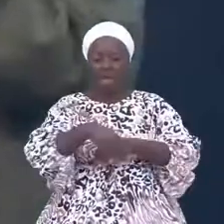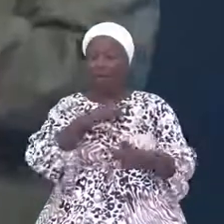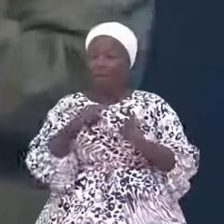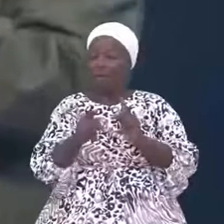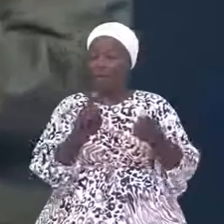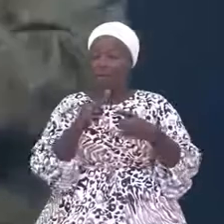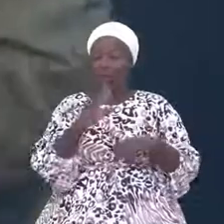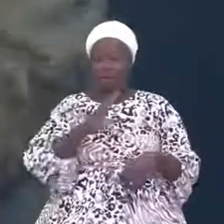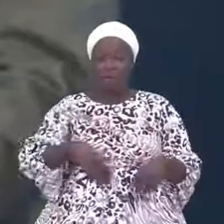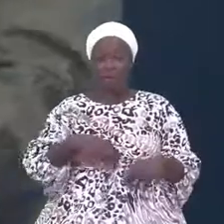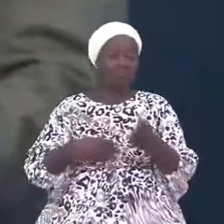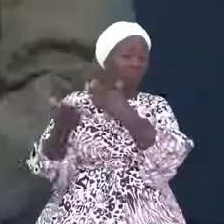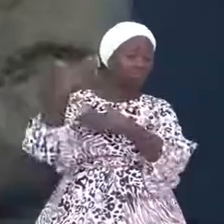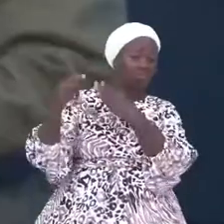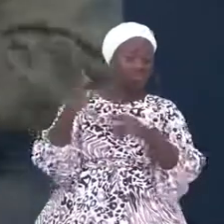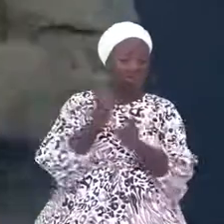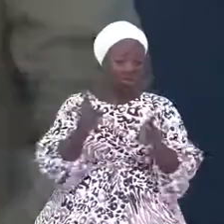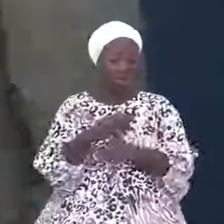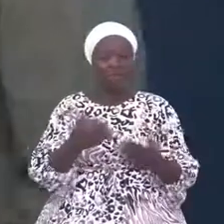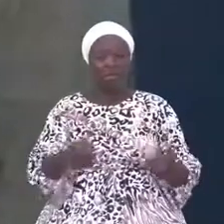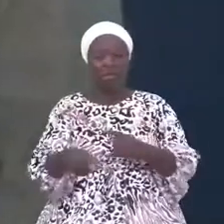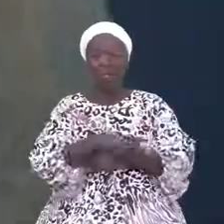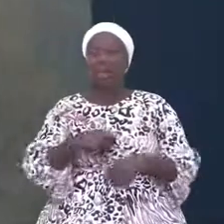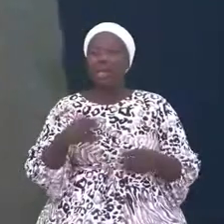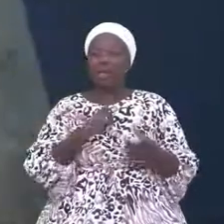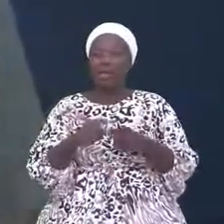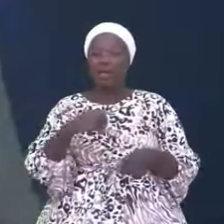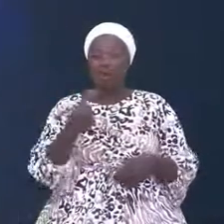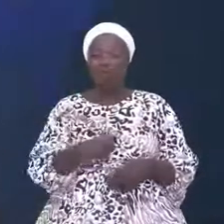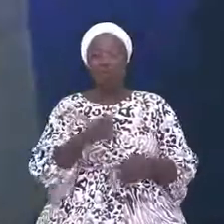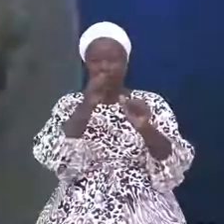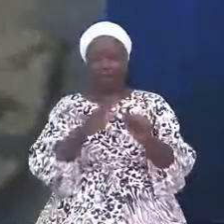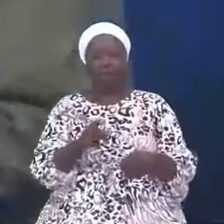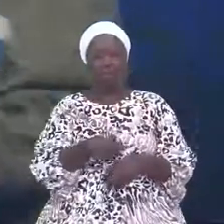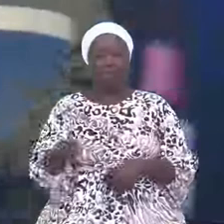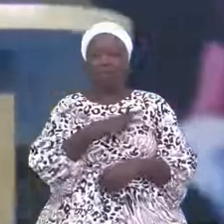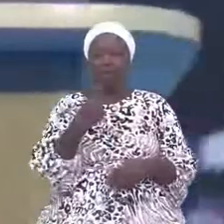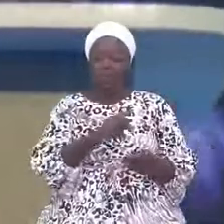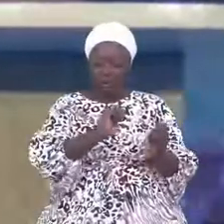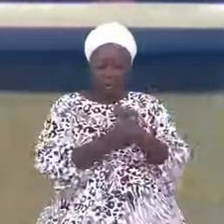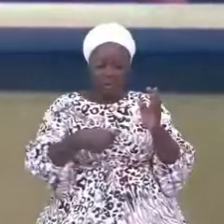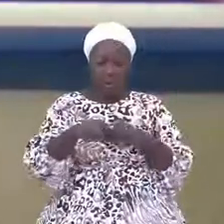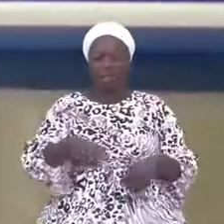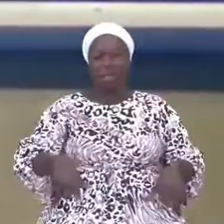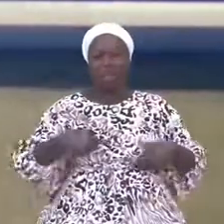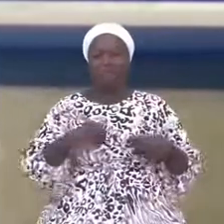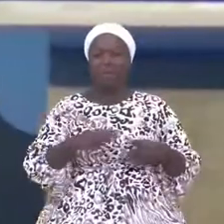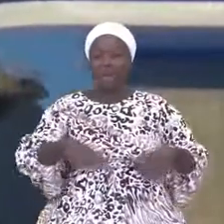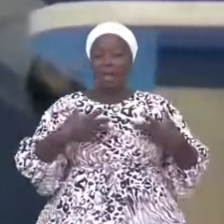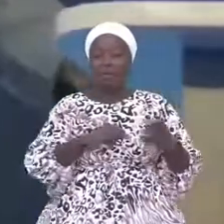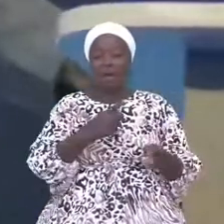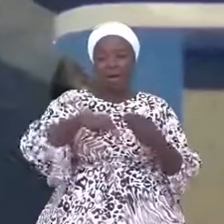à qui tu es venu ce soir. Et quand les gens sont venus à Christ, c'est comme en notre temps. Il les bénit